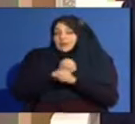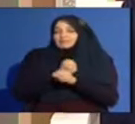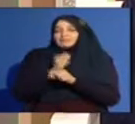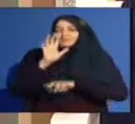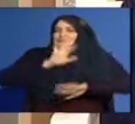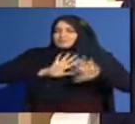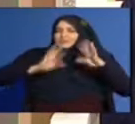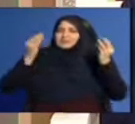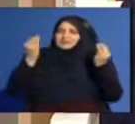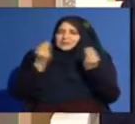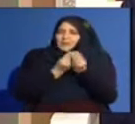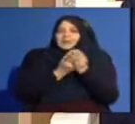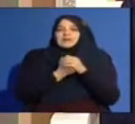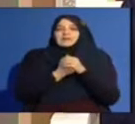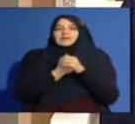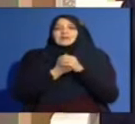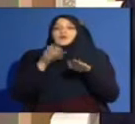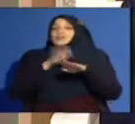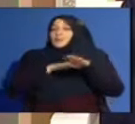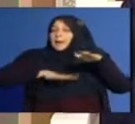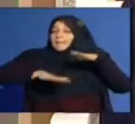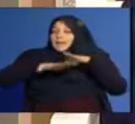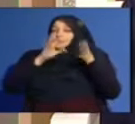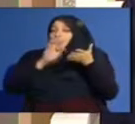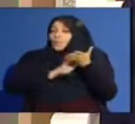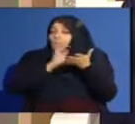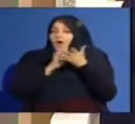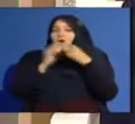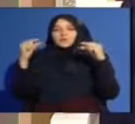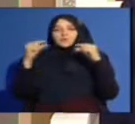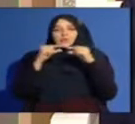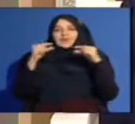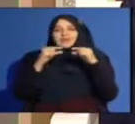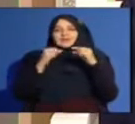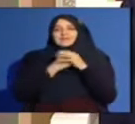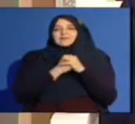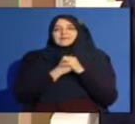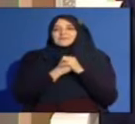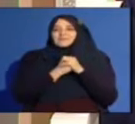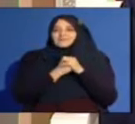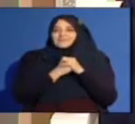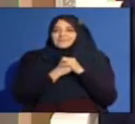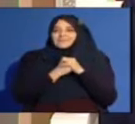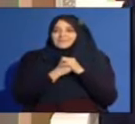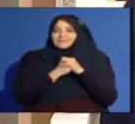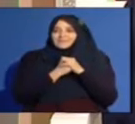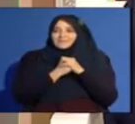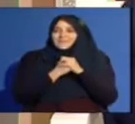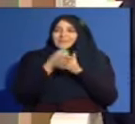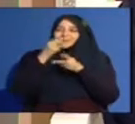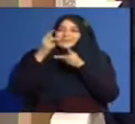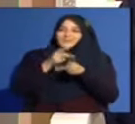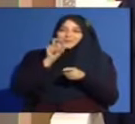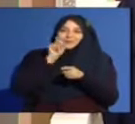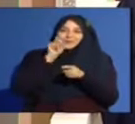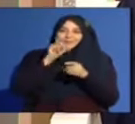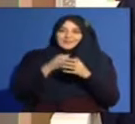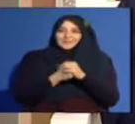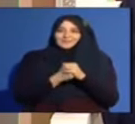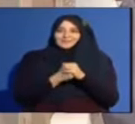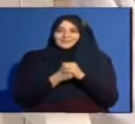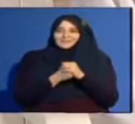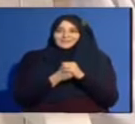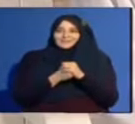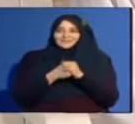بيننا، استنادا إلى القرآن الكريم والسنة النبوية الشريفة والسيرة العطرة. مرحبا بك دكتور. مرحبا